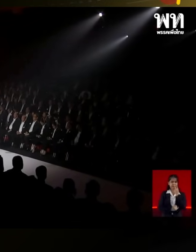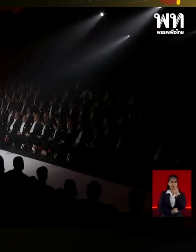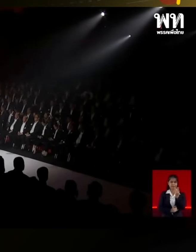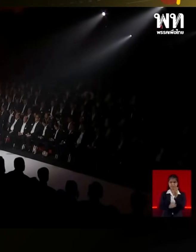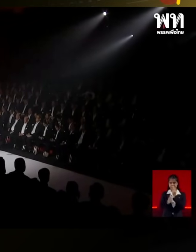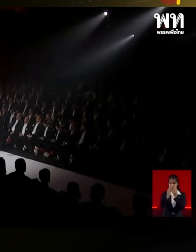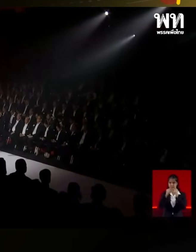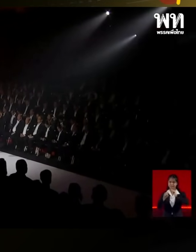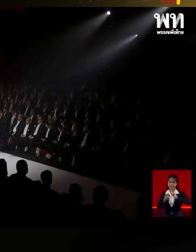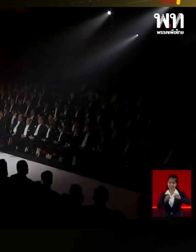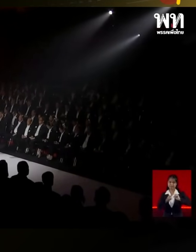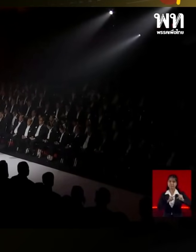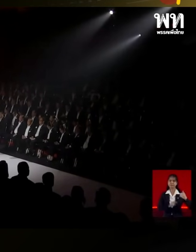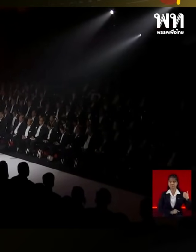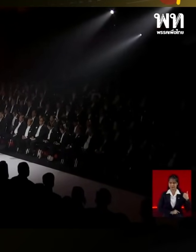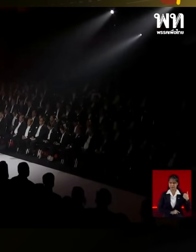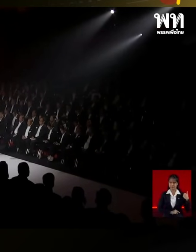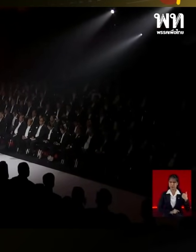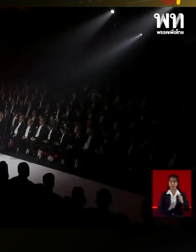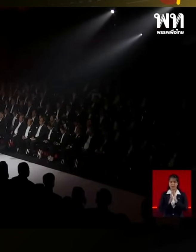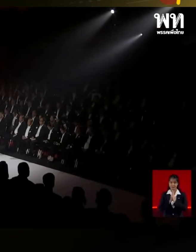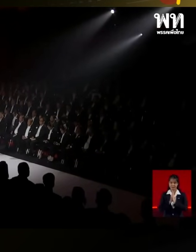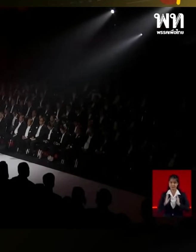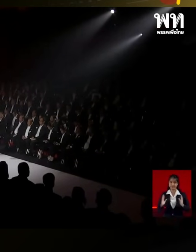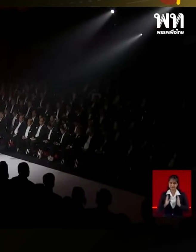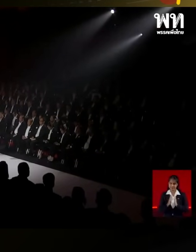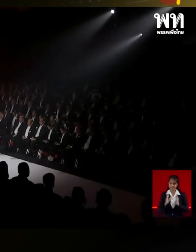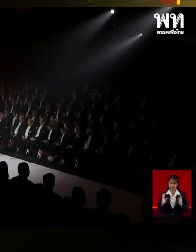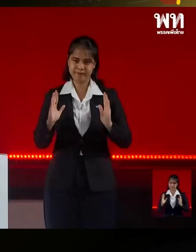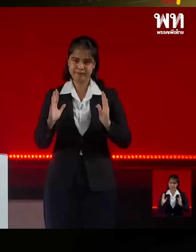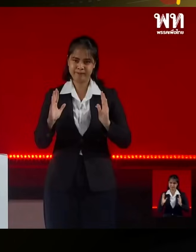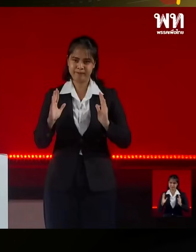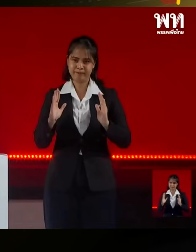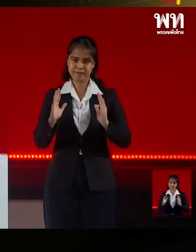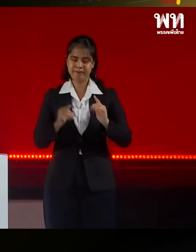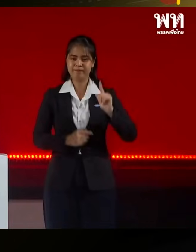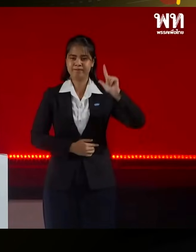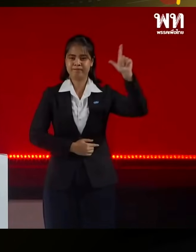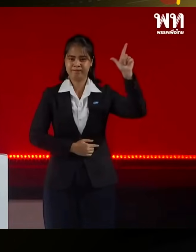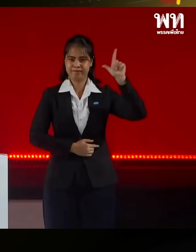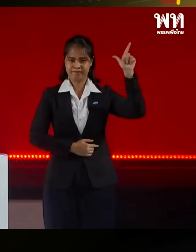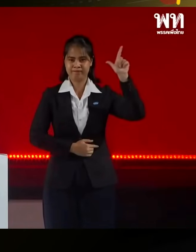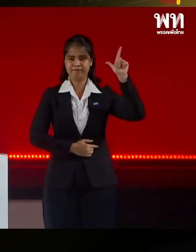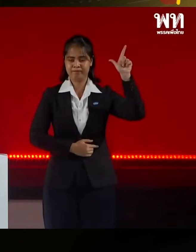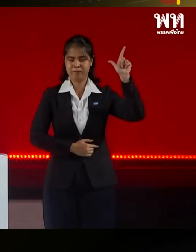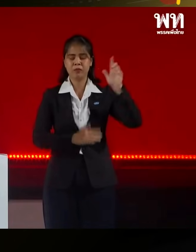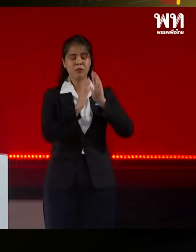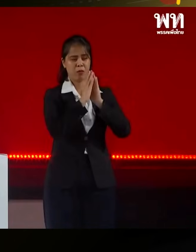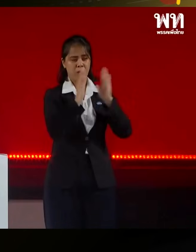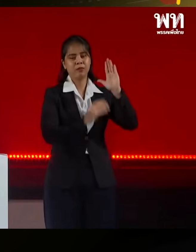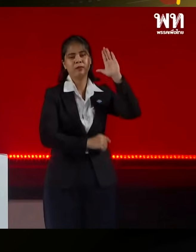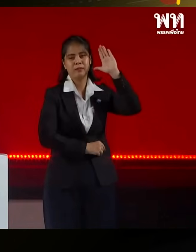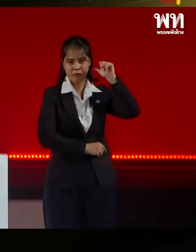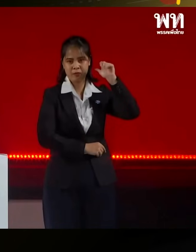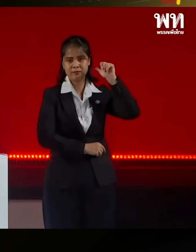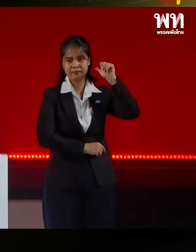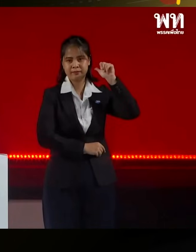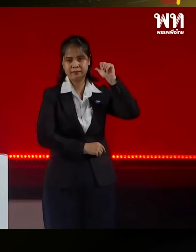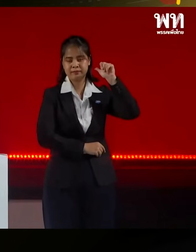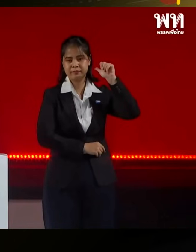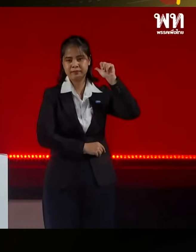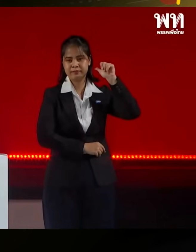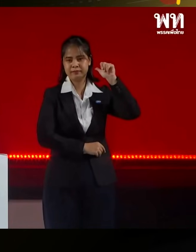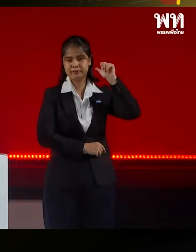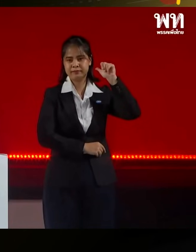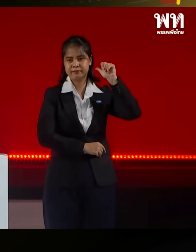ๆมาเนี่ยพร้อมในระดับหนึ่งที่จะเป็นหัวหน้าพรรคแล้วคนเองก็ยังเกรงใจคุณทักษิณอยู ่ครับ ในขณะที่คุณทักษิณถึงแม้ยังจะติ